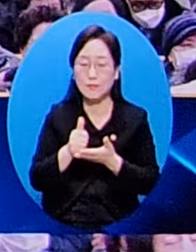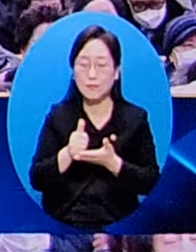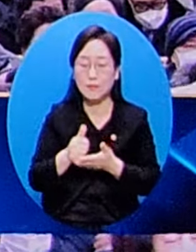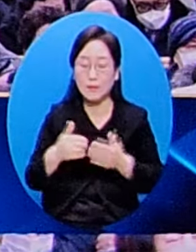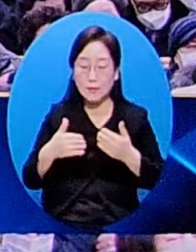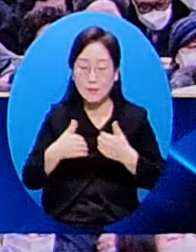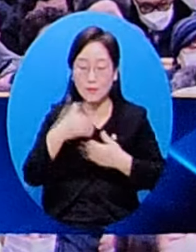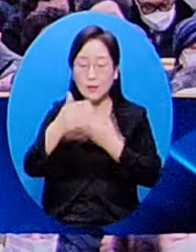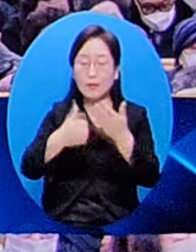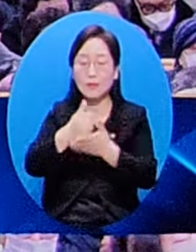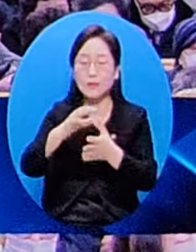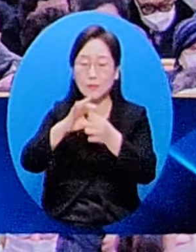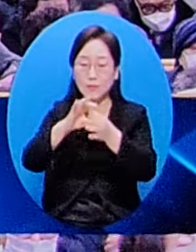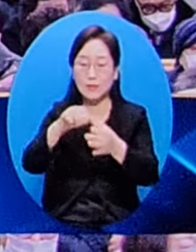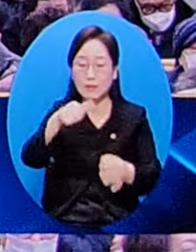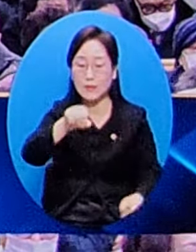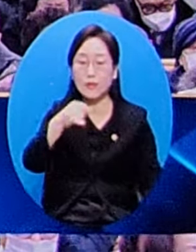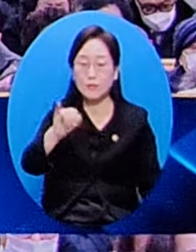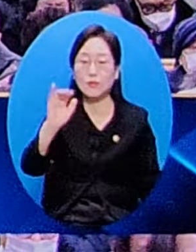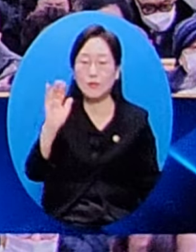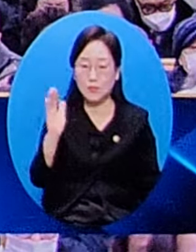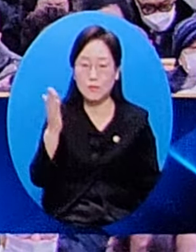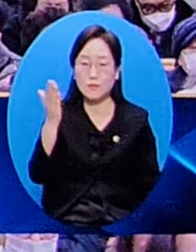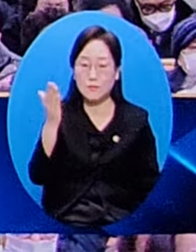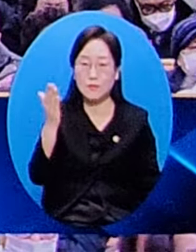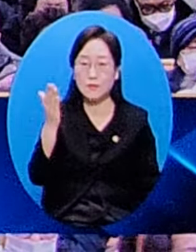저는 하나님의 자녀가 되었습니다.